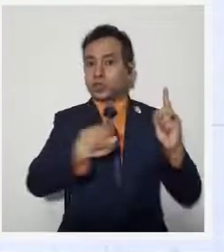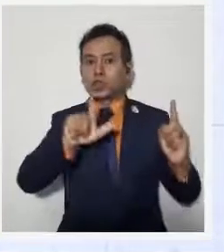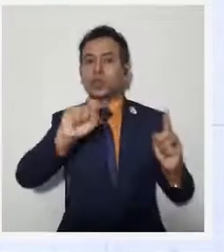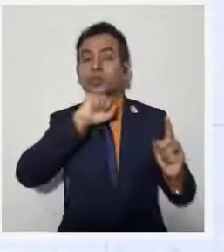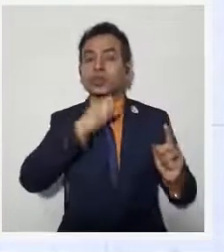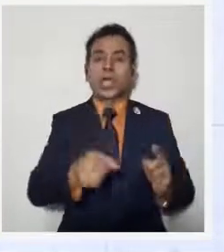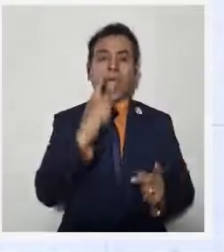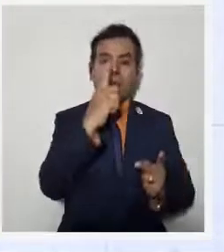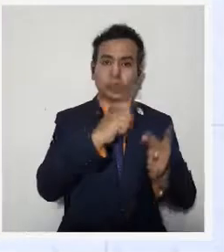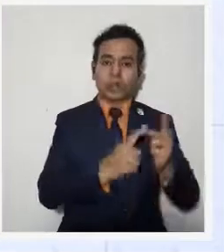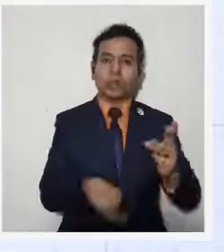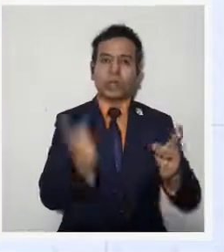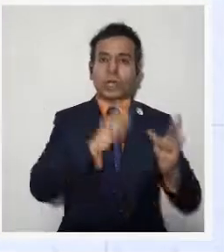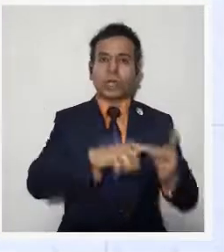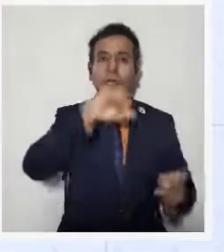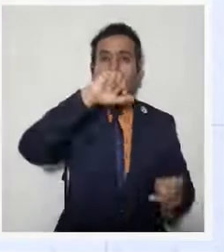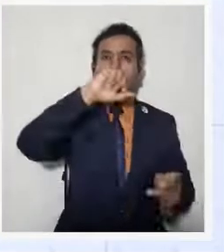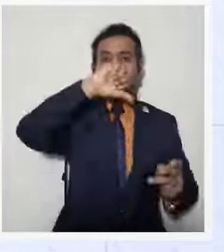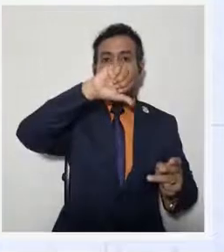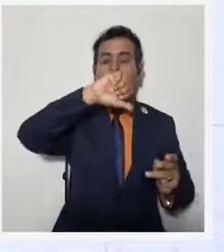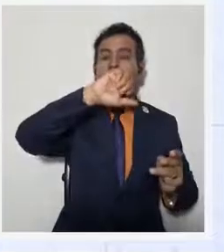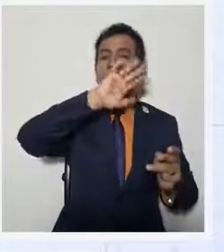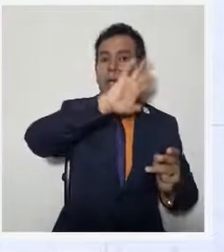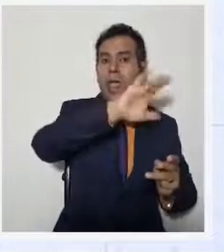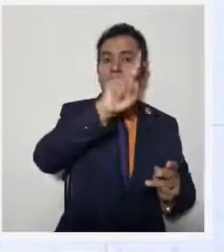যে 71 থেকে 80 বছরের মধ্যে 1 জন,